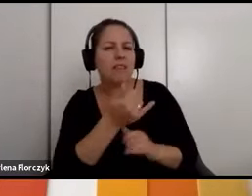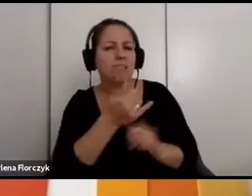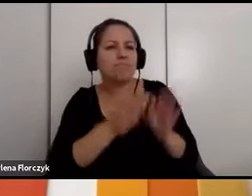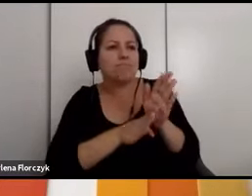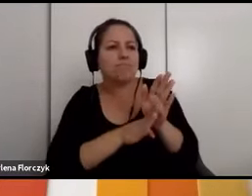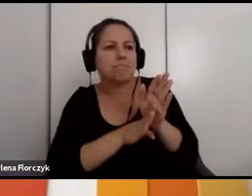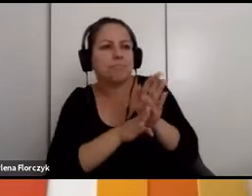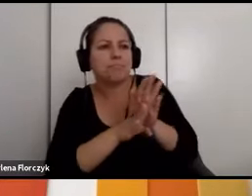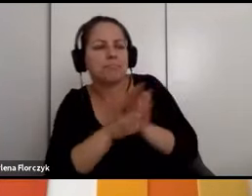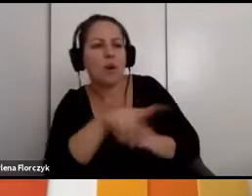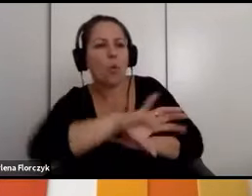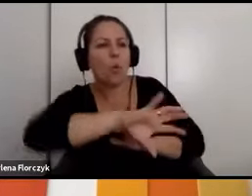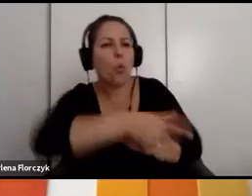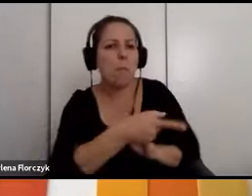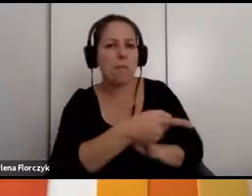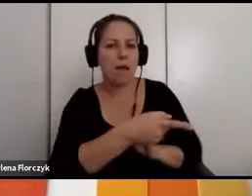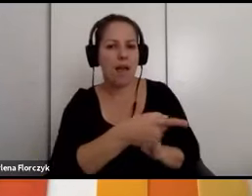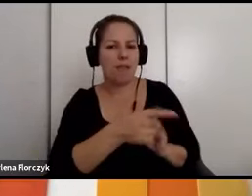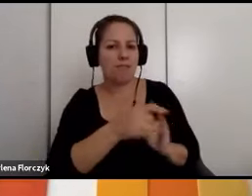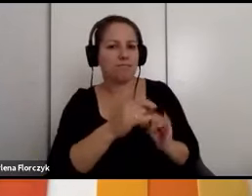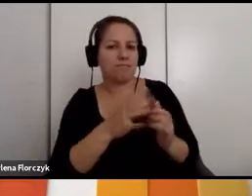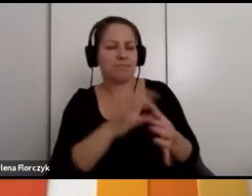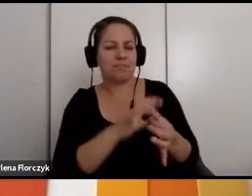grupy, jak, czym to się je?